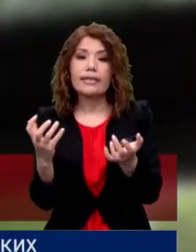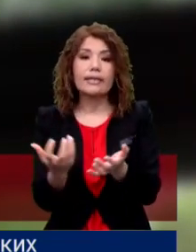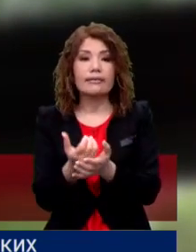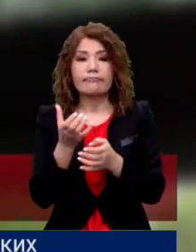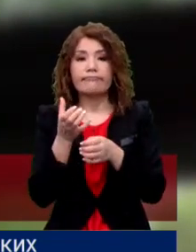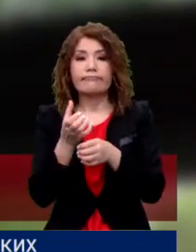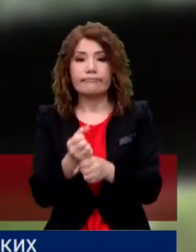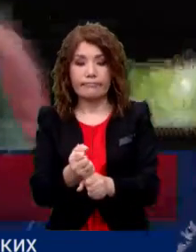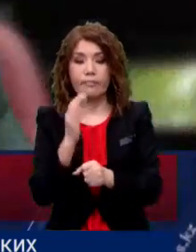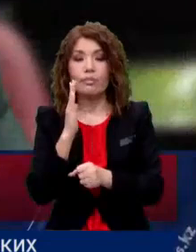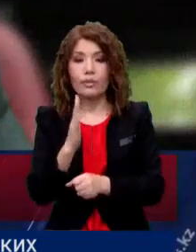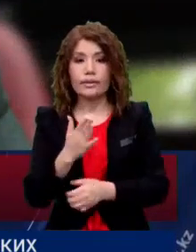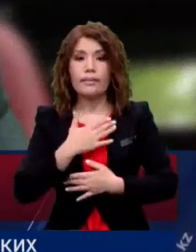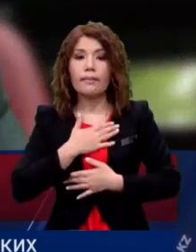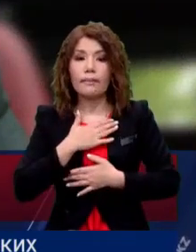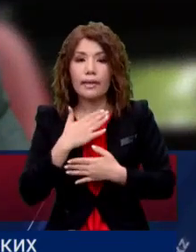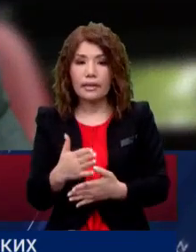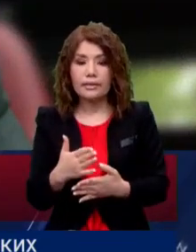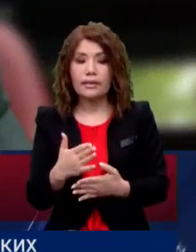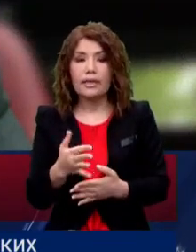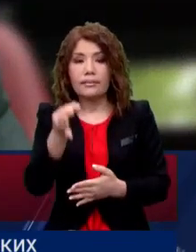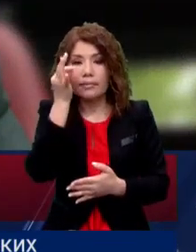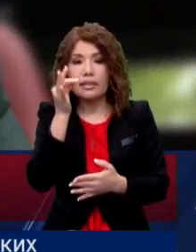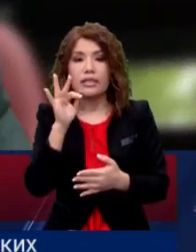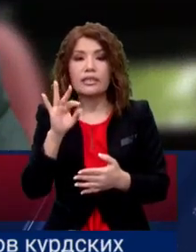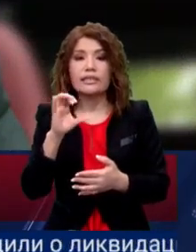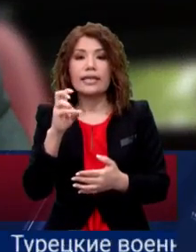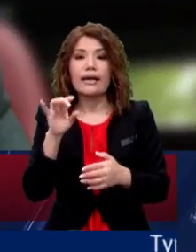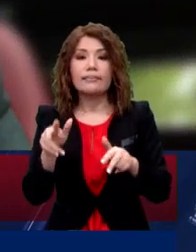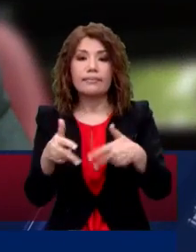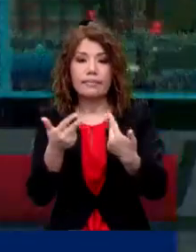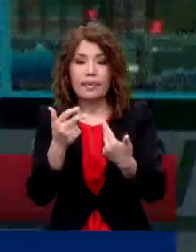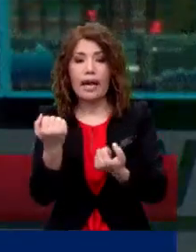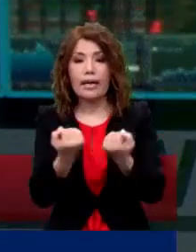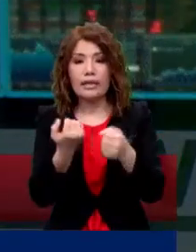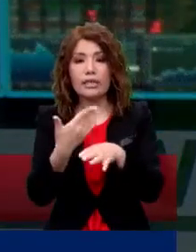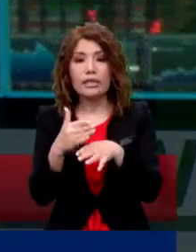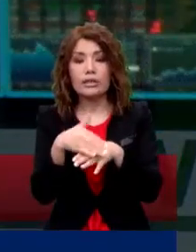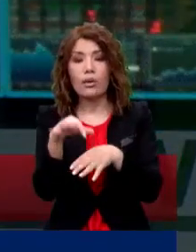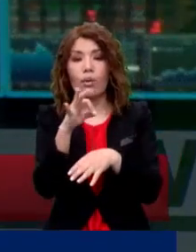азайтады. Түсінікті, рахмет. Құрметті көрермен, еске салайын, Skype арқылы байланыста болған автокөлік құралдарын кепілге